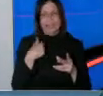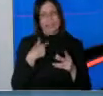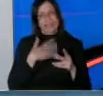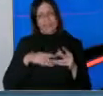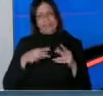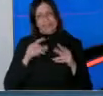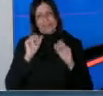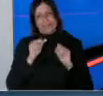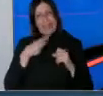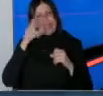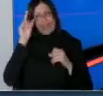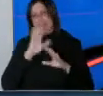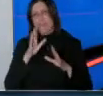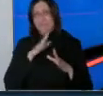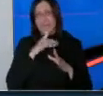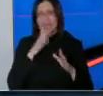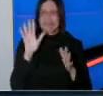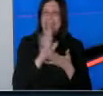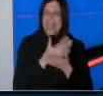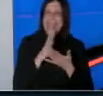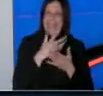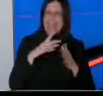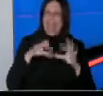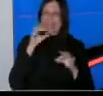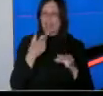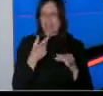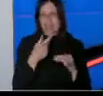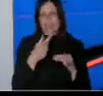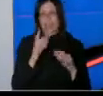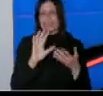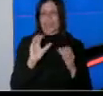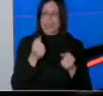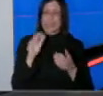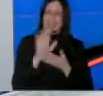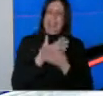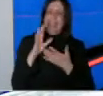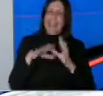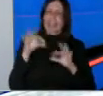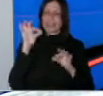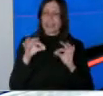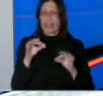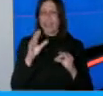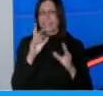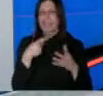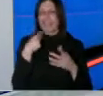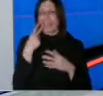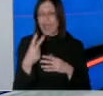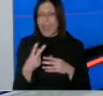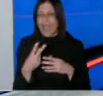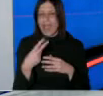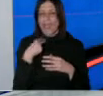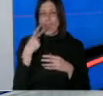אבל אין לי בעיה אם תחליטי להצביע. אין לי בעיה אם תחליטי להצביע. מה שאני רואה פה, אני